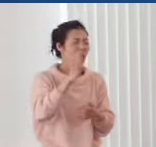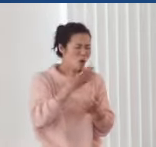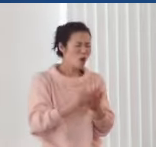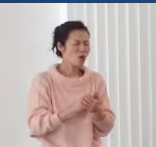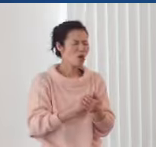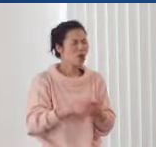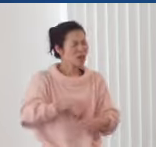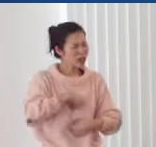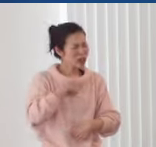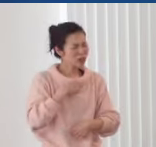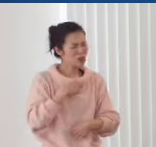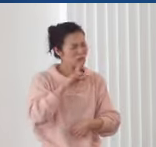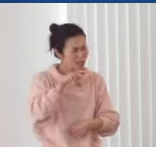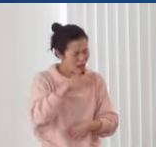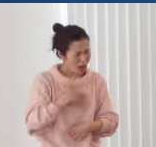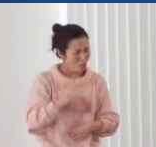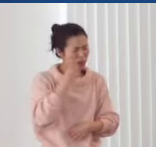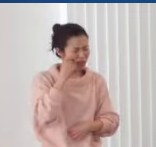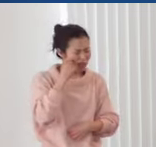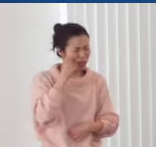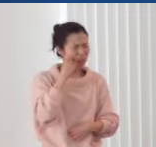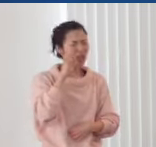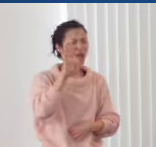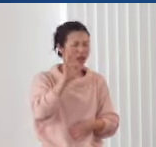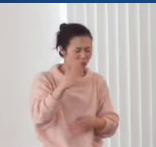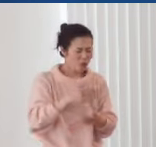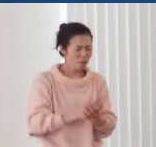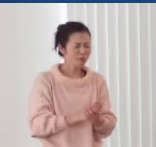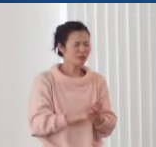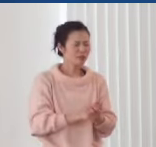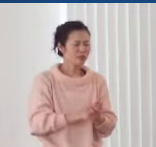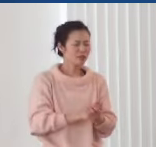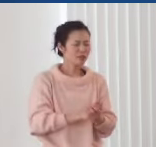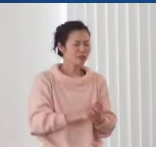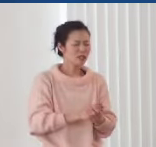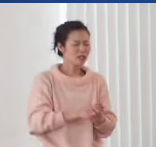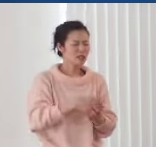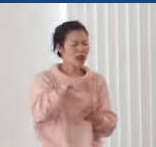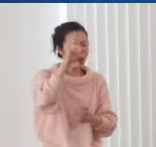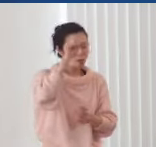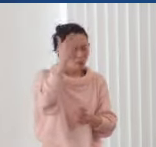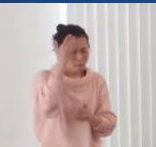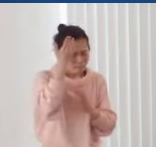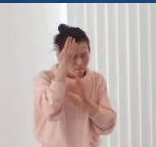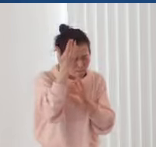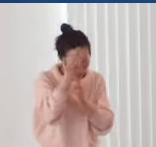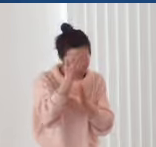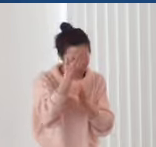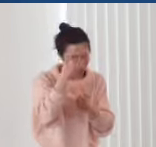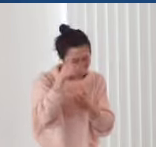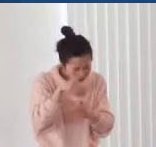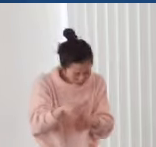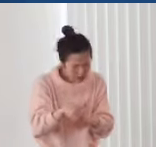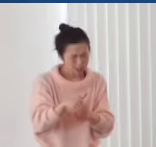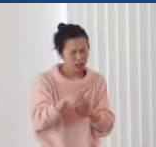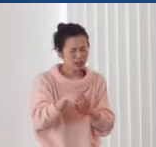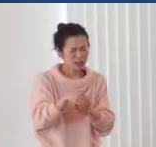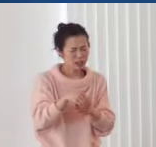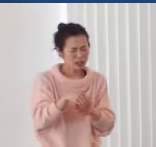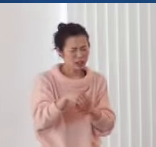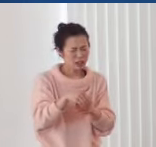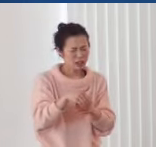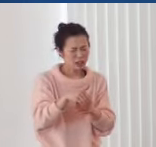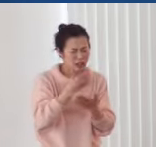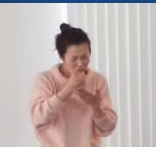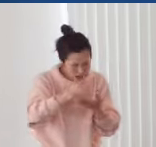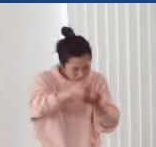解することすら難しいものであることを覚えます。あなたの前にひれ伏してへり下って、あなたのなさること